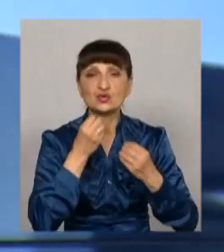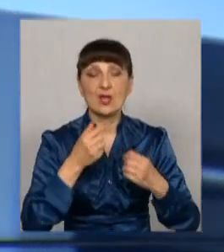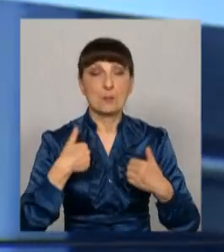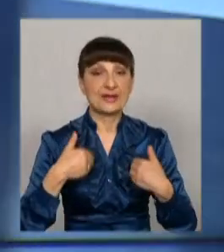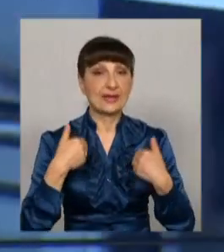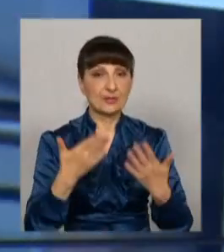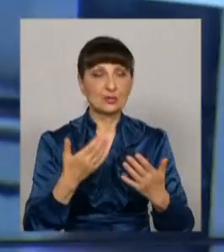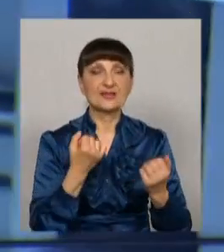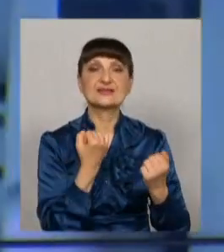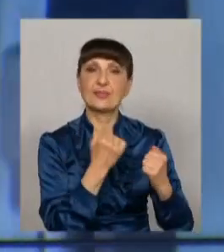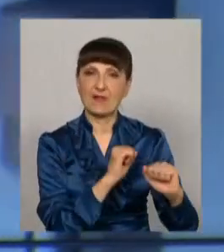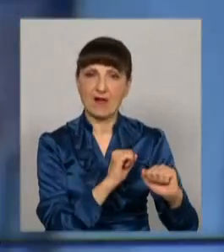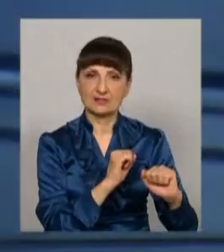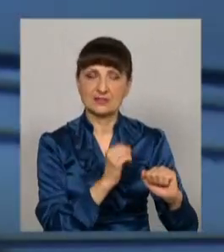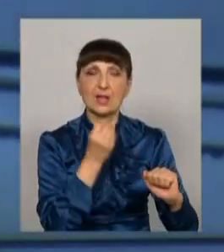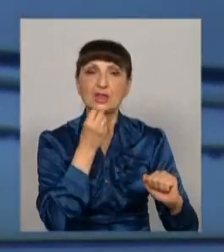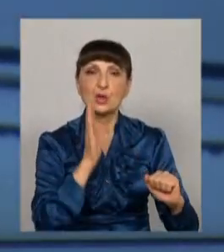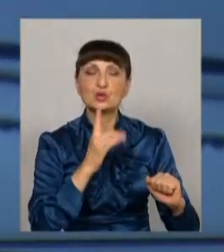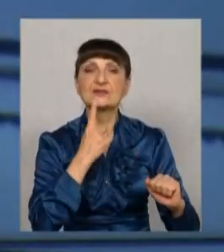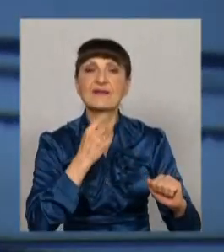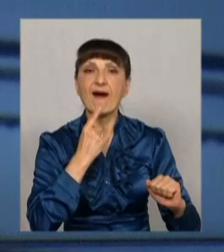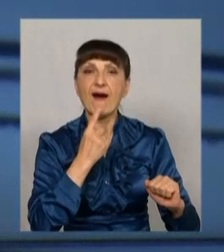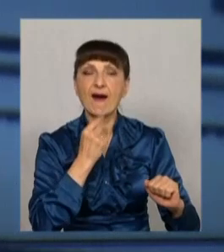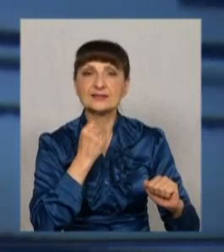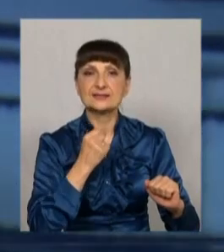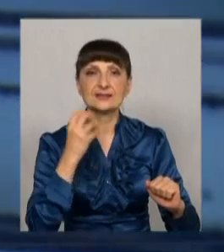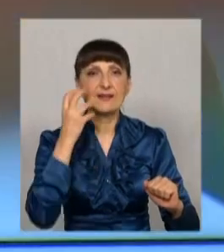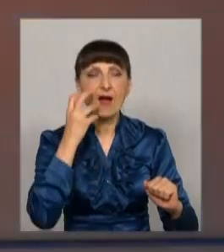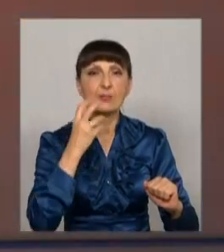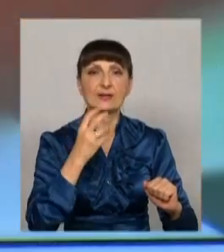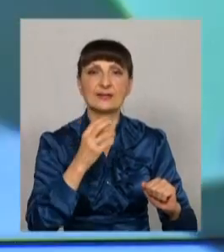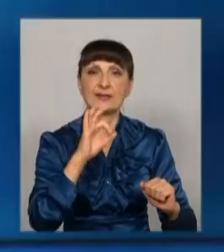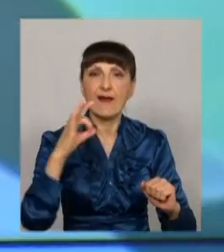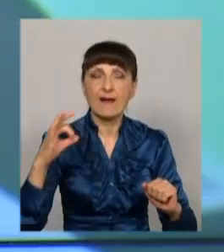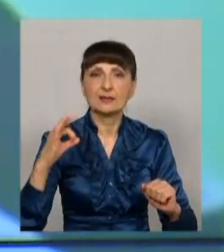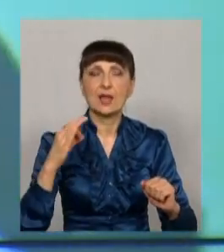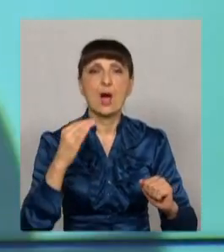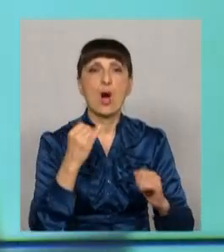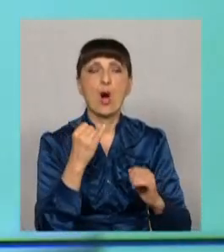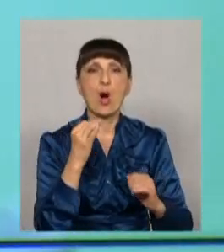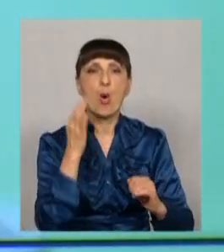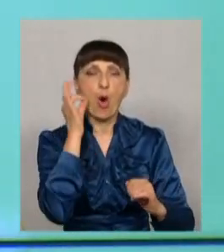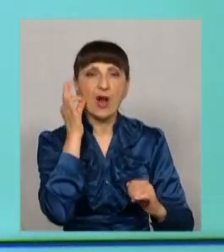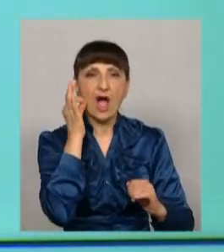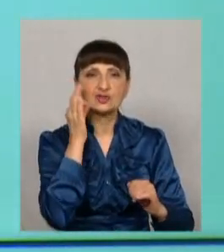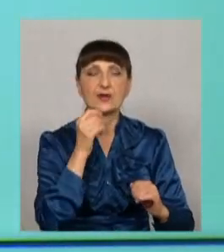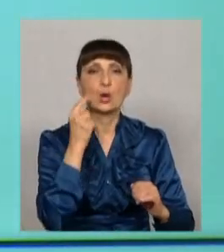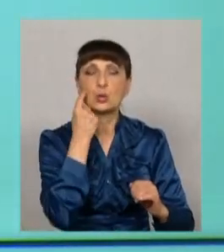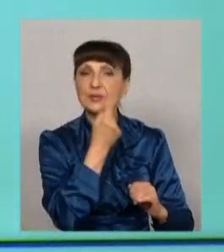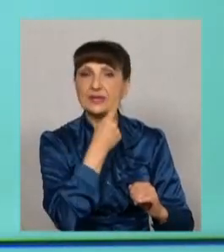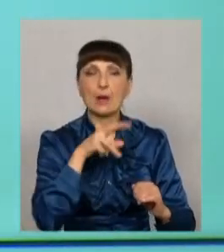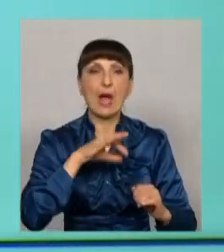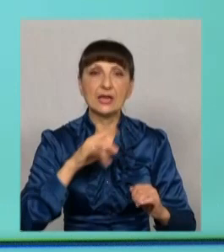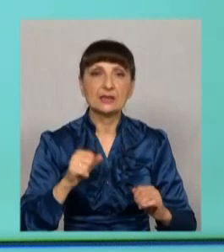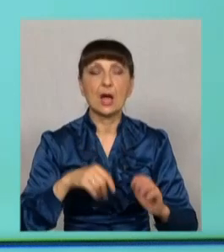рекомендуем избегать, не злоупотреблять красными, там, оранжевыми, там, клубнику, малину, и